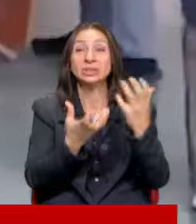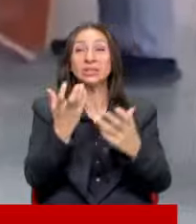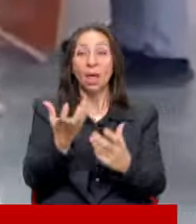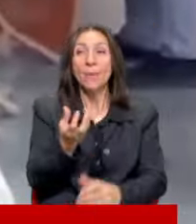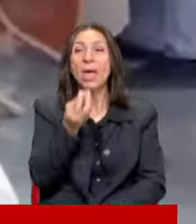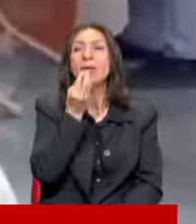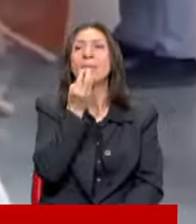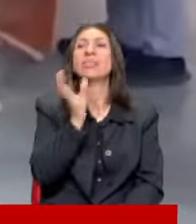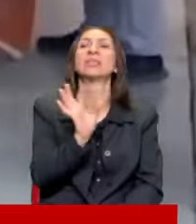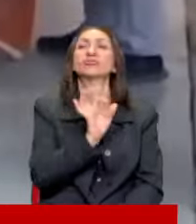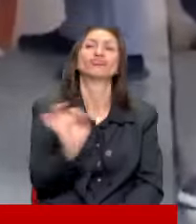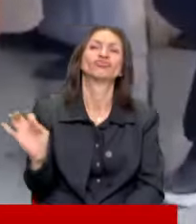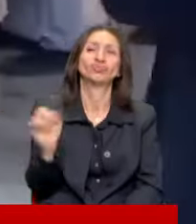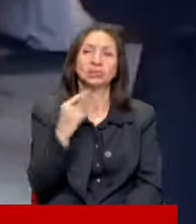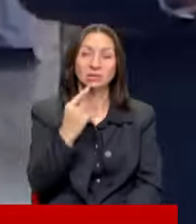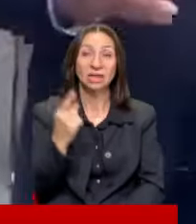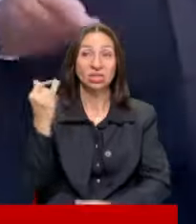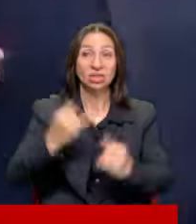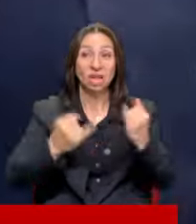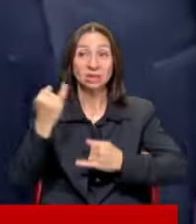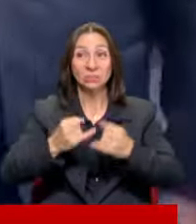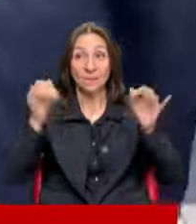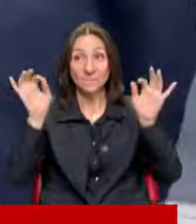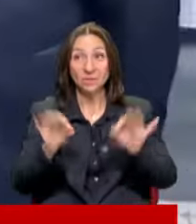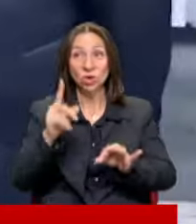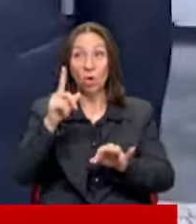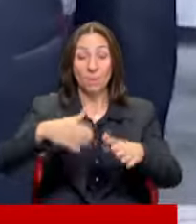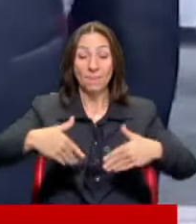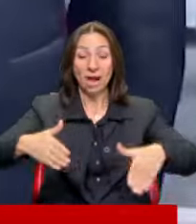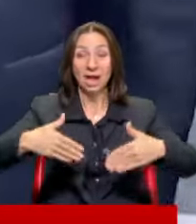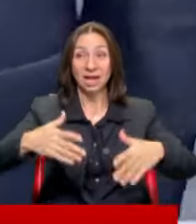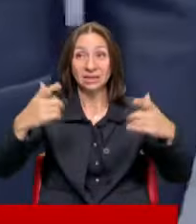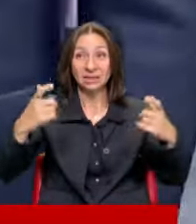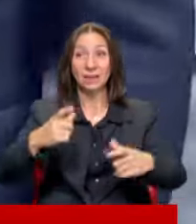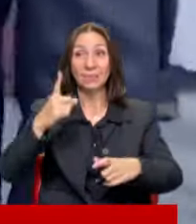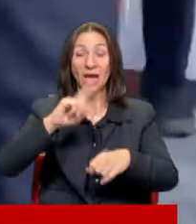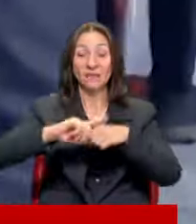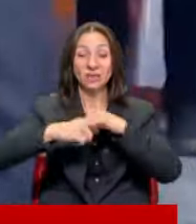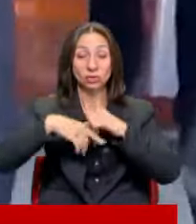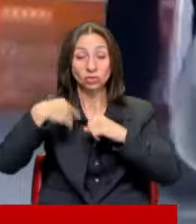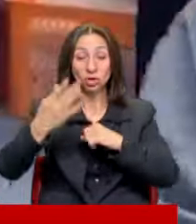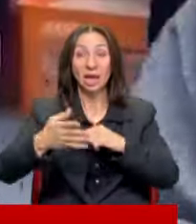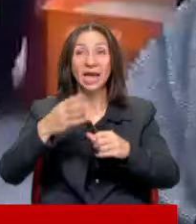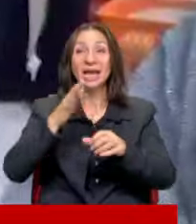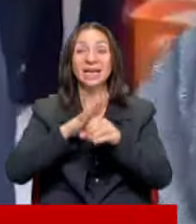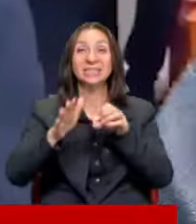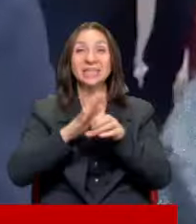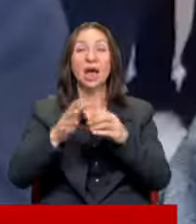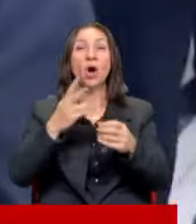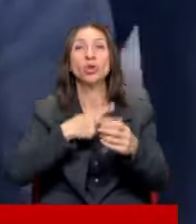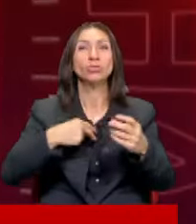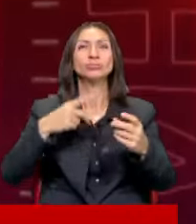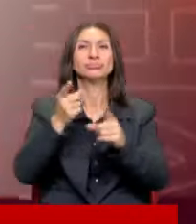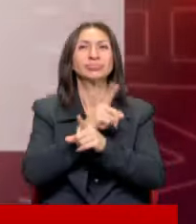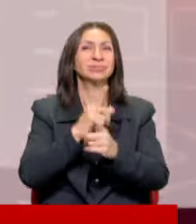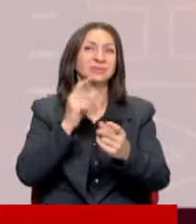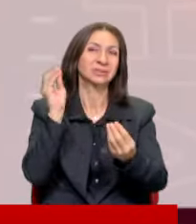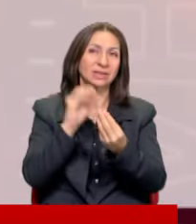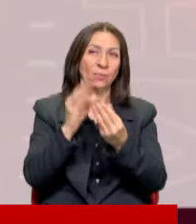ama yemediler demişti tartışmaları da beraberinde getiren o mangal partisinden bir hafta sonra Kayseri'de toplu ulaşıma zam